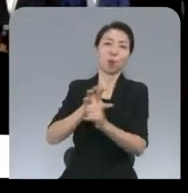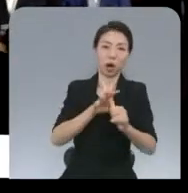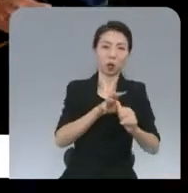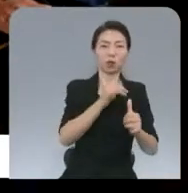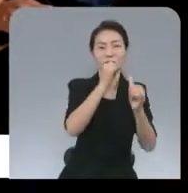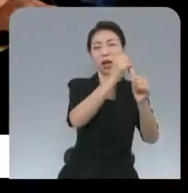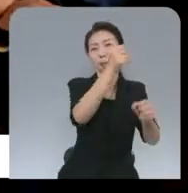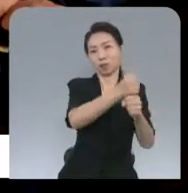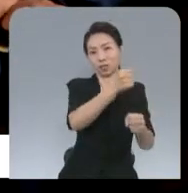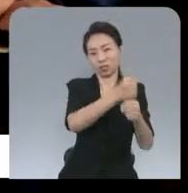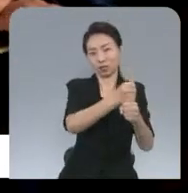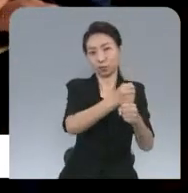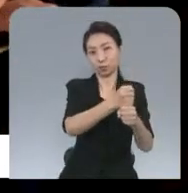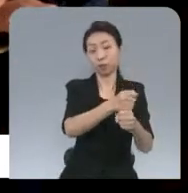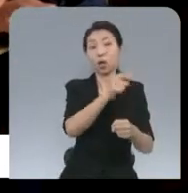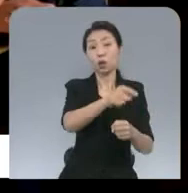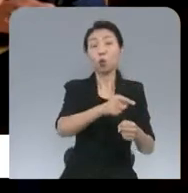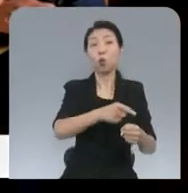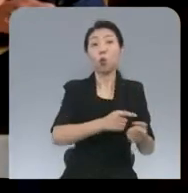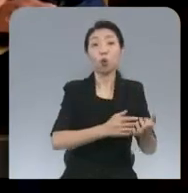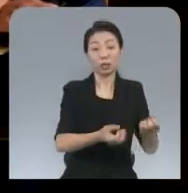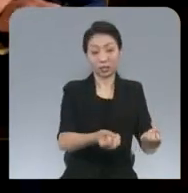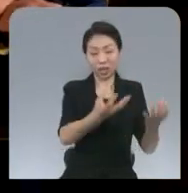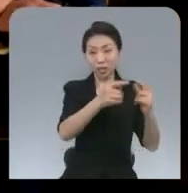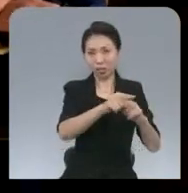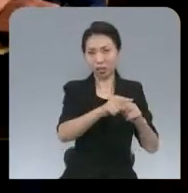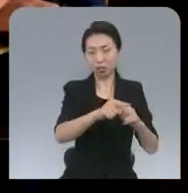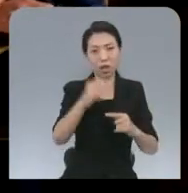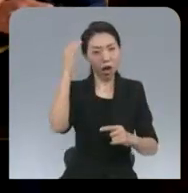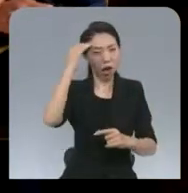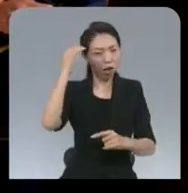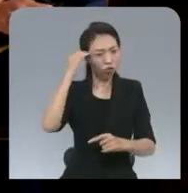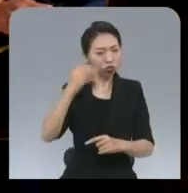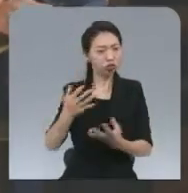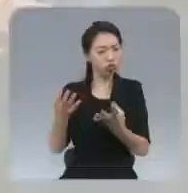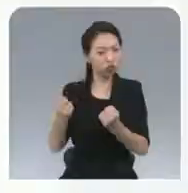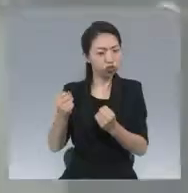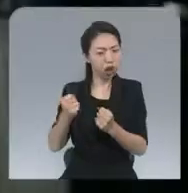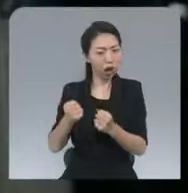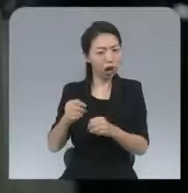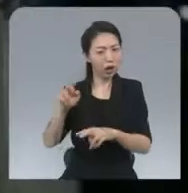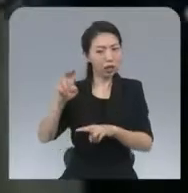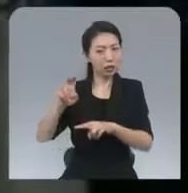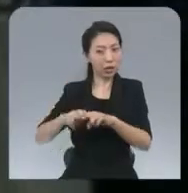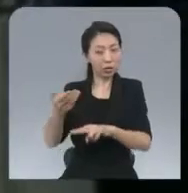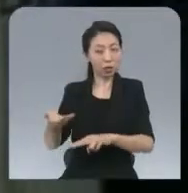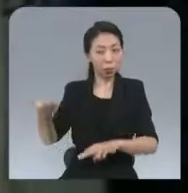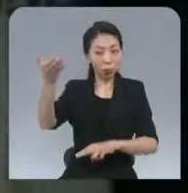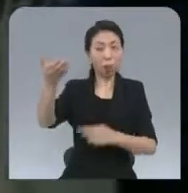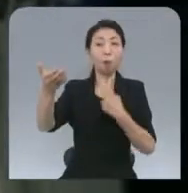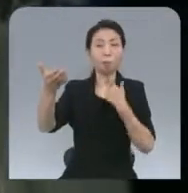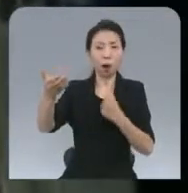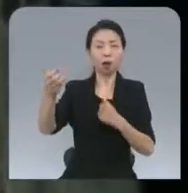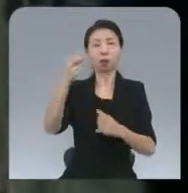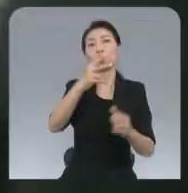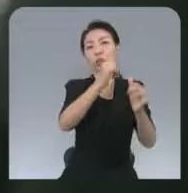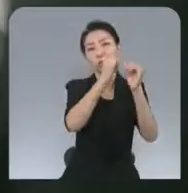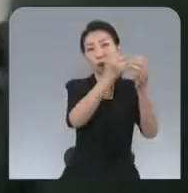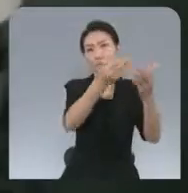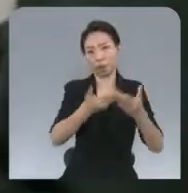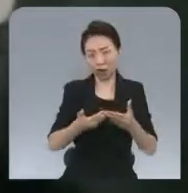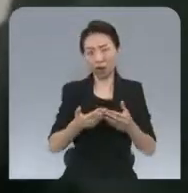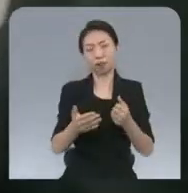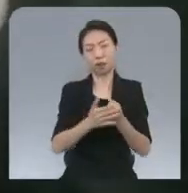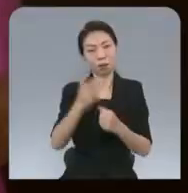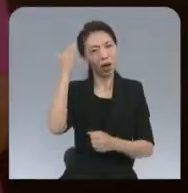viele schwierige probleme lösen können die fields medaille ist nach dem angesehenen kanadischen mathematiker john charles fields